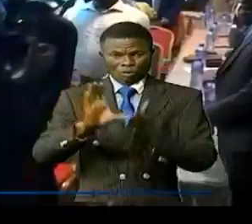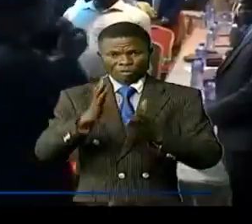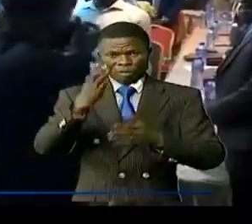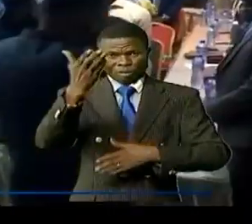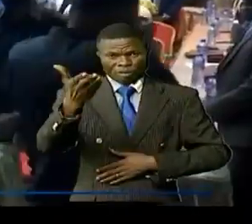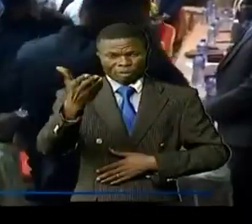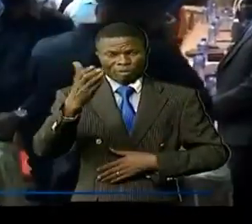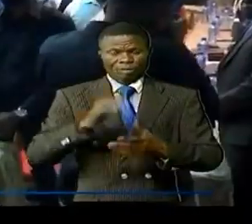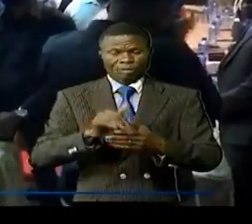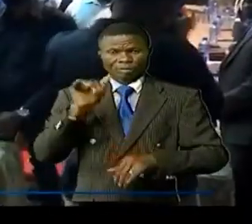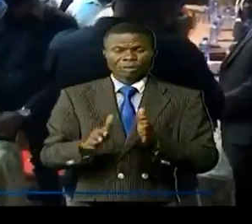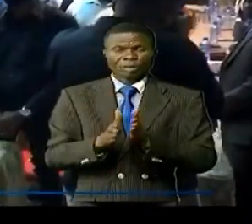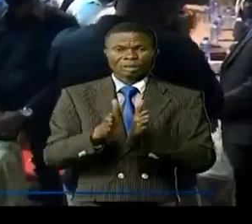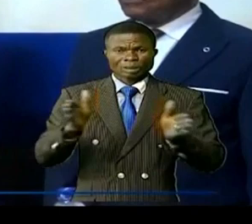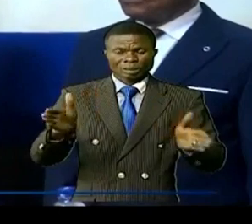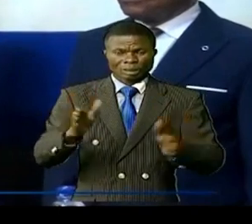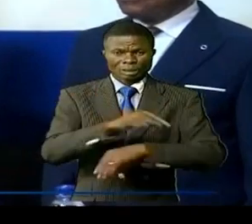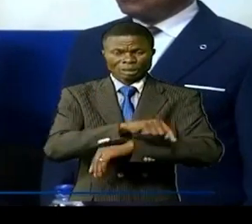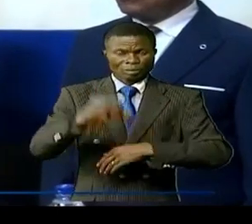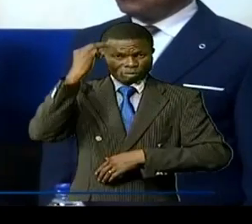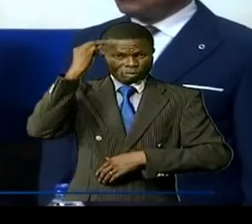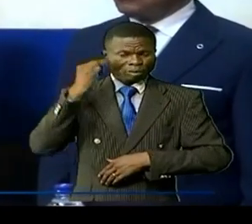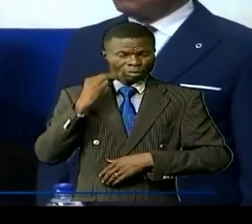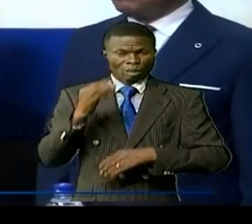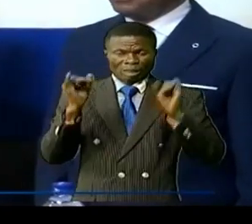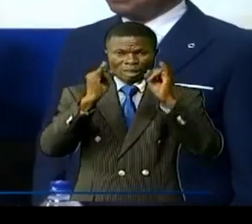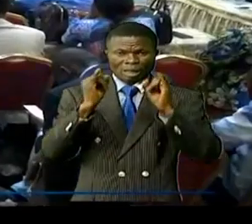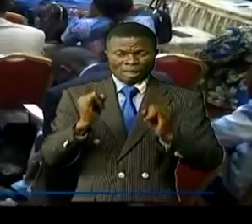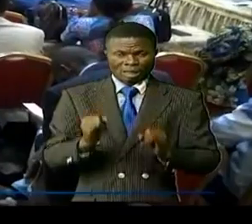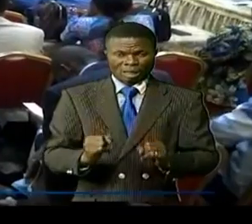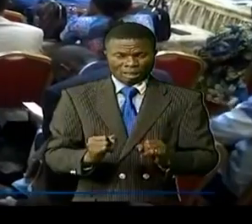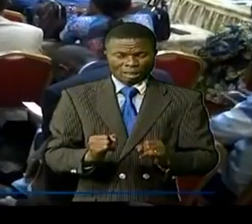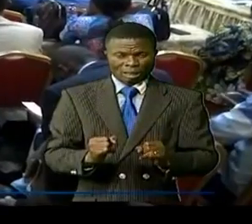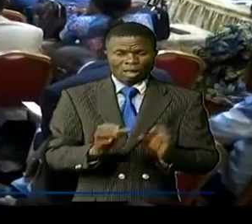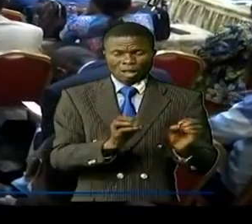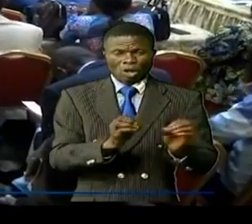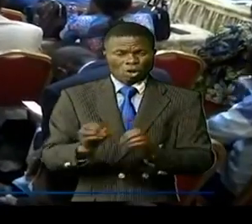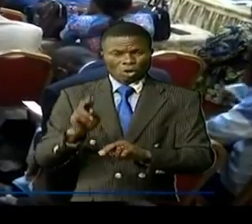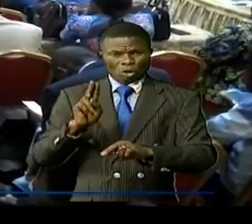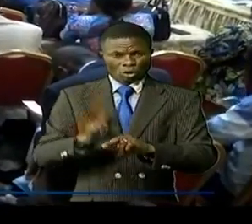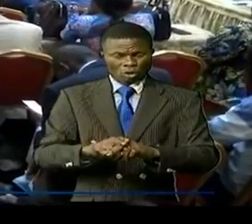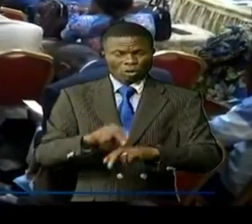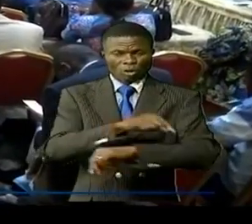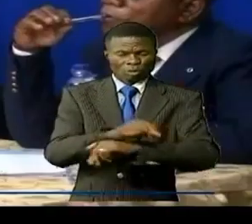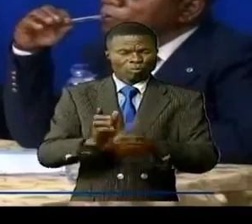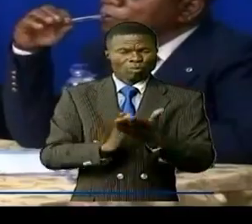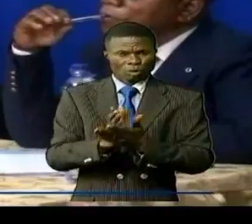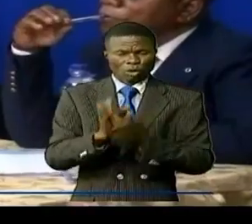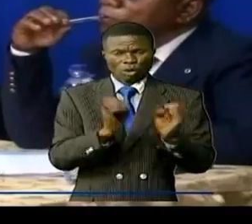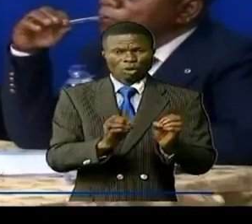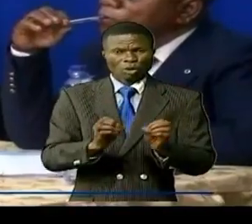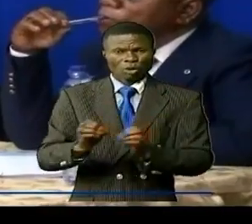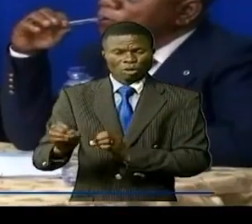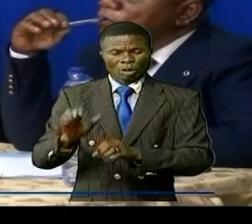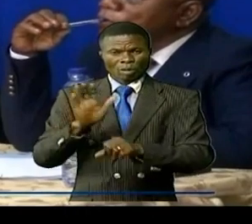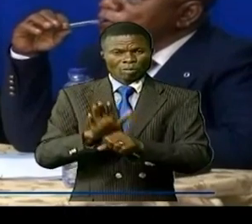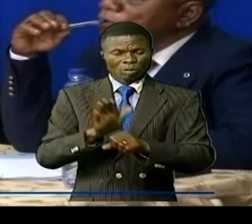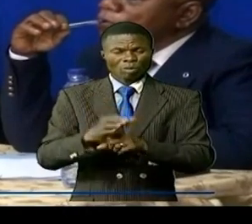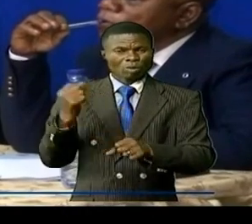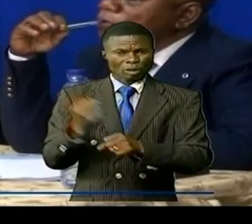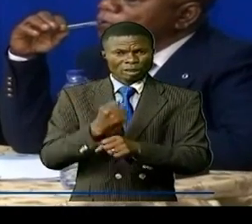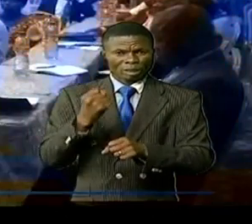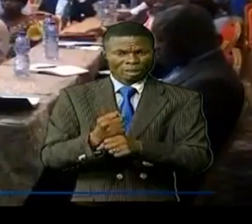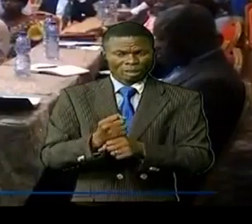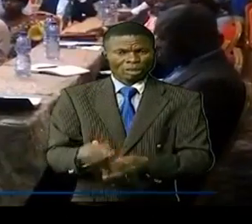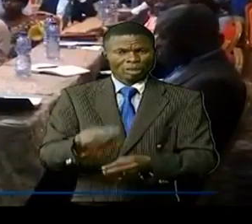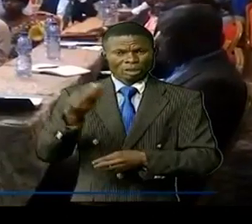Le secrétariat général du ministère du numérique voudrait asseoir réellement son administration, organiser ses différents services et